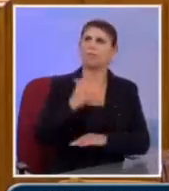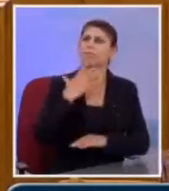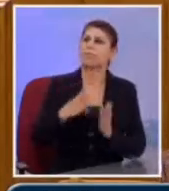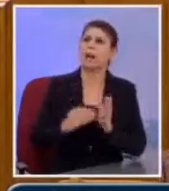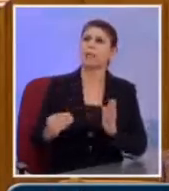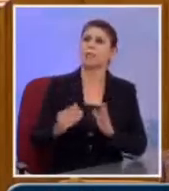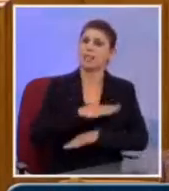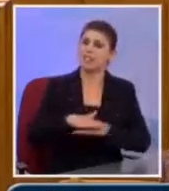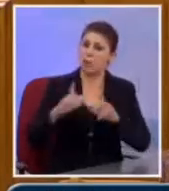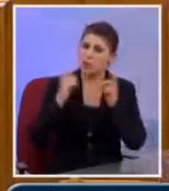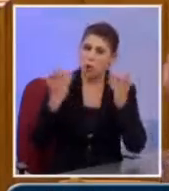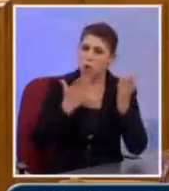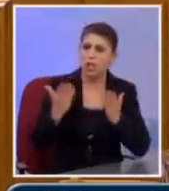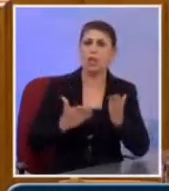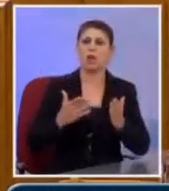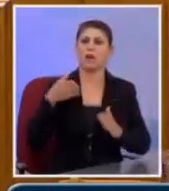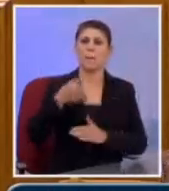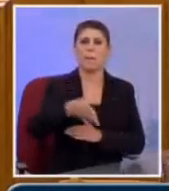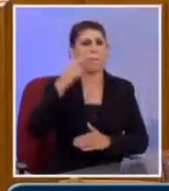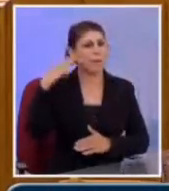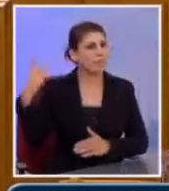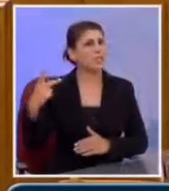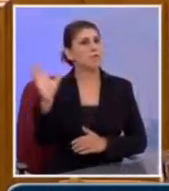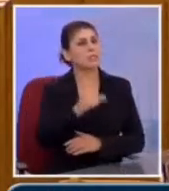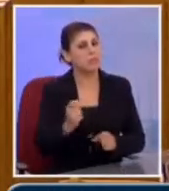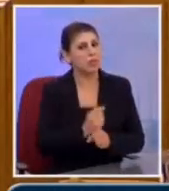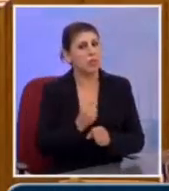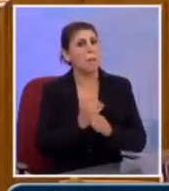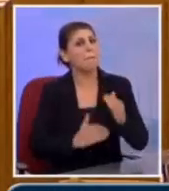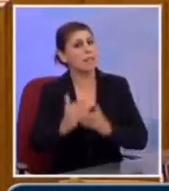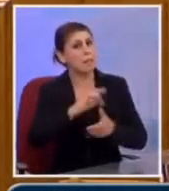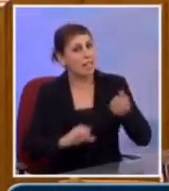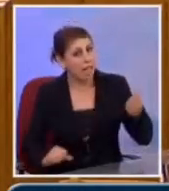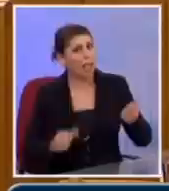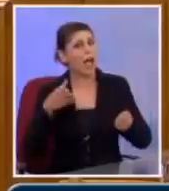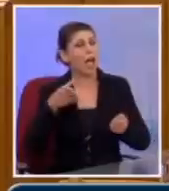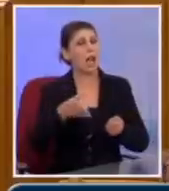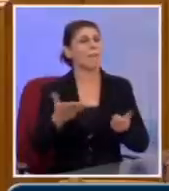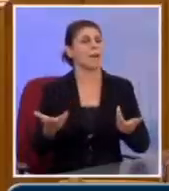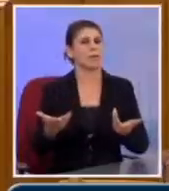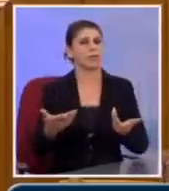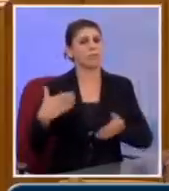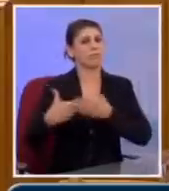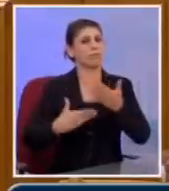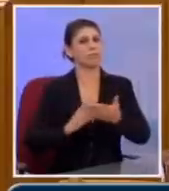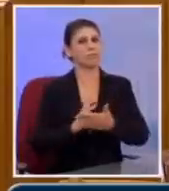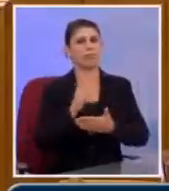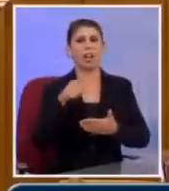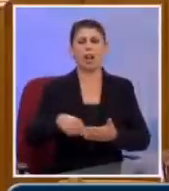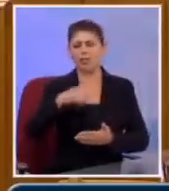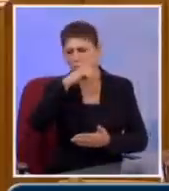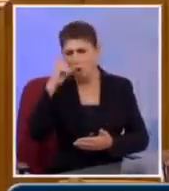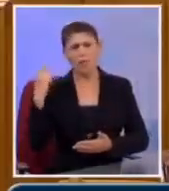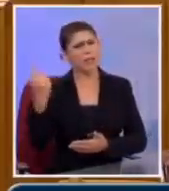να πάνε στο πανεπιστήμιο, να βρουν μια δουλειά, να κάνουν μεταπτυχιακά, μέσα σε αυτές τις ιδιαίτερα